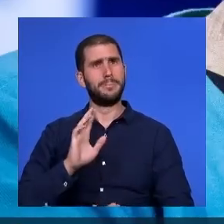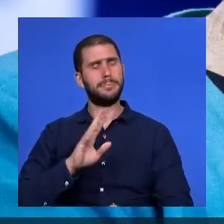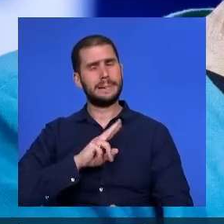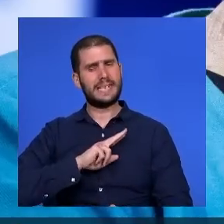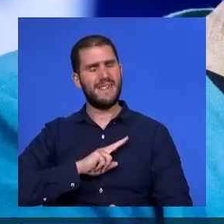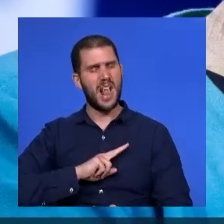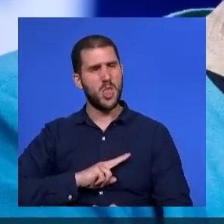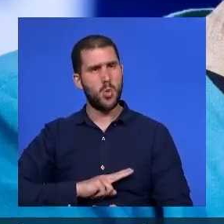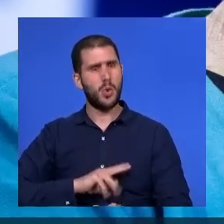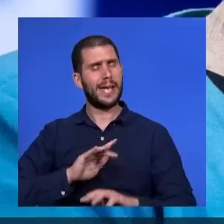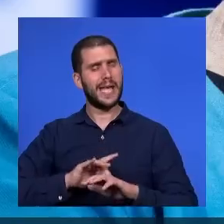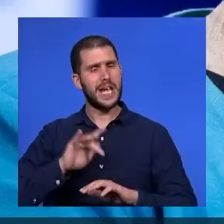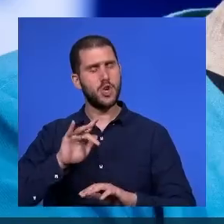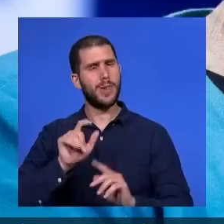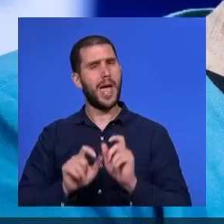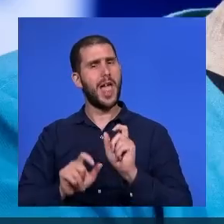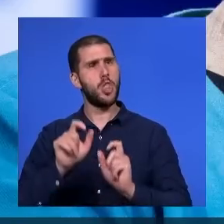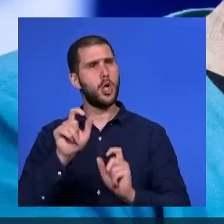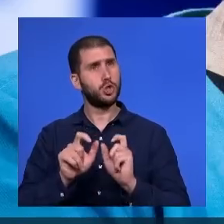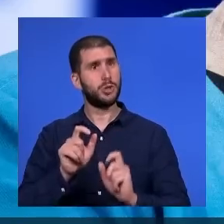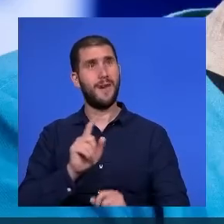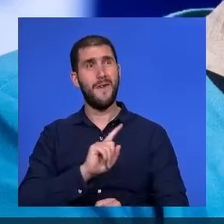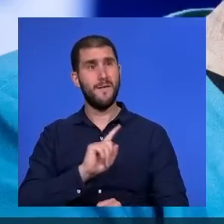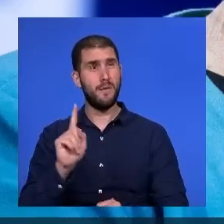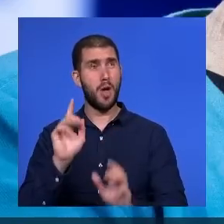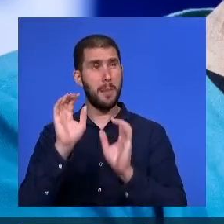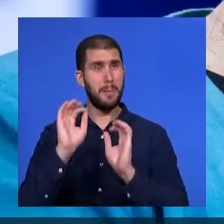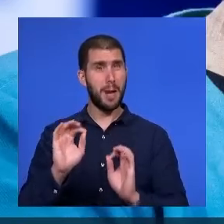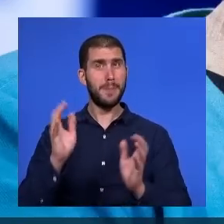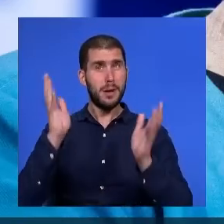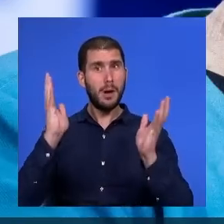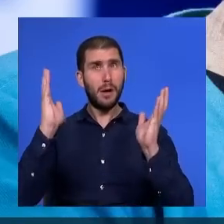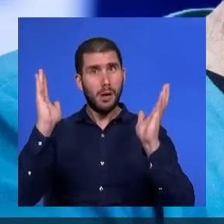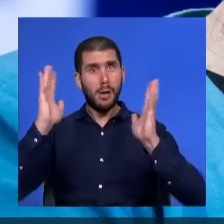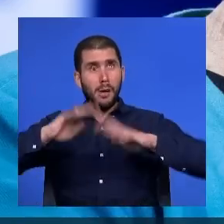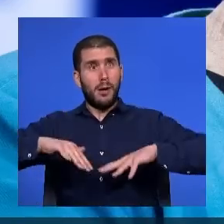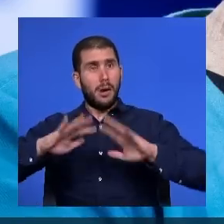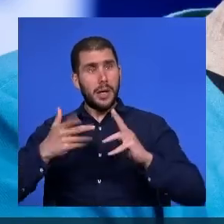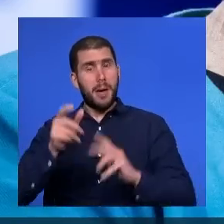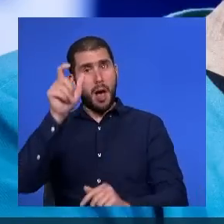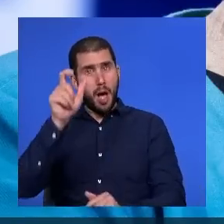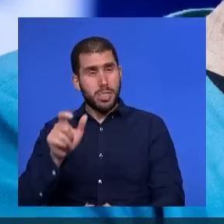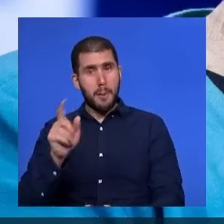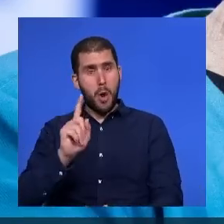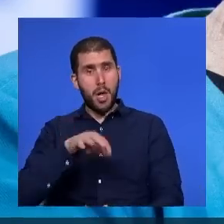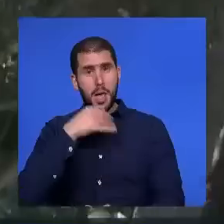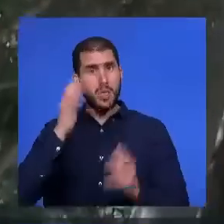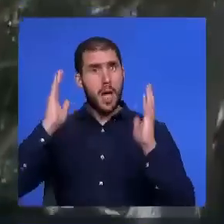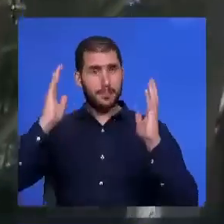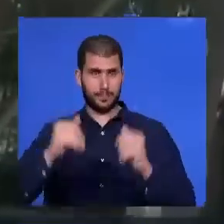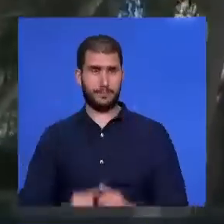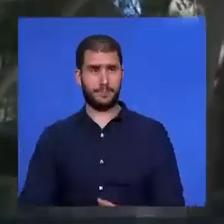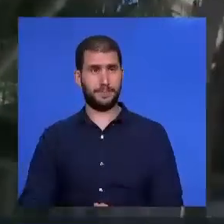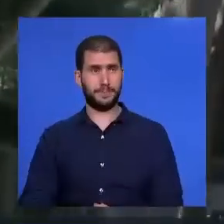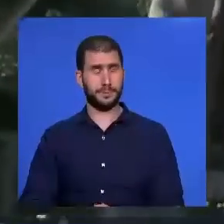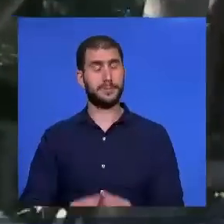סבלנות, רגישות אנושית, ולא באמת, באמת שלא ייפול העולם אם מישהו לא ידבר.